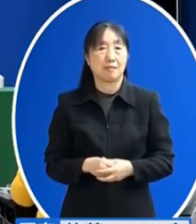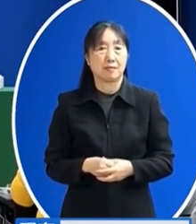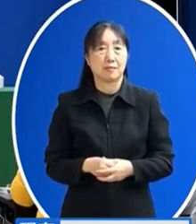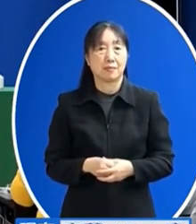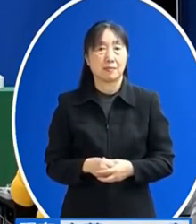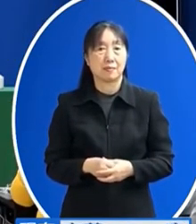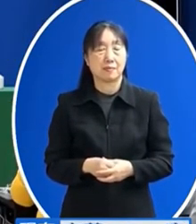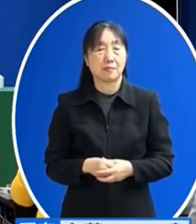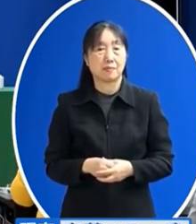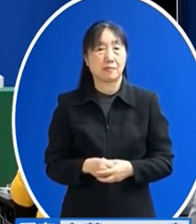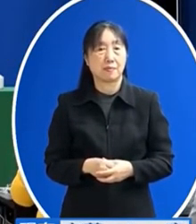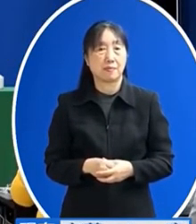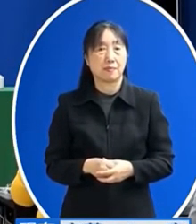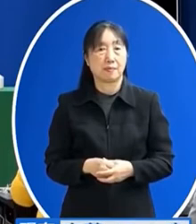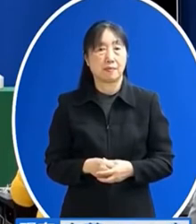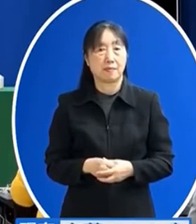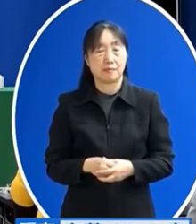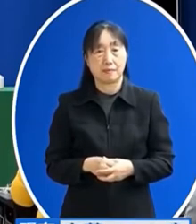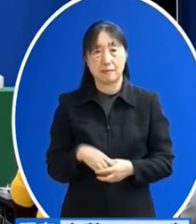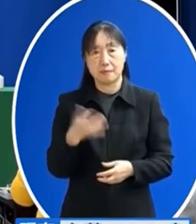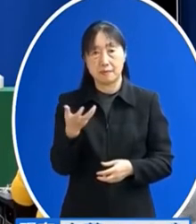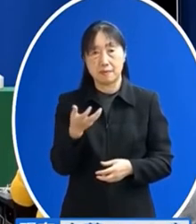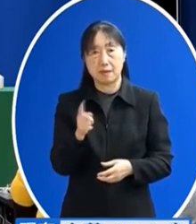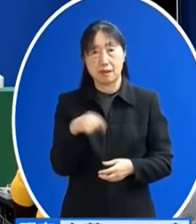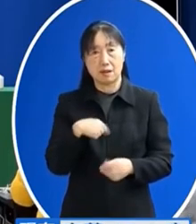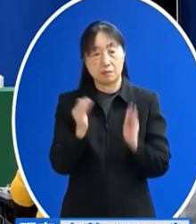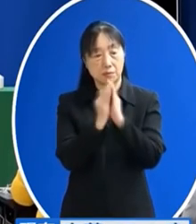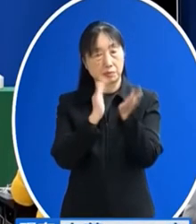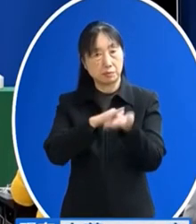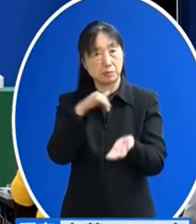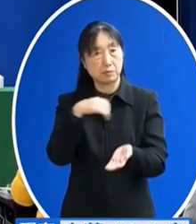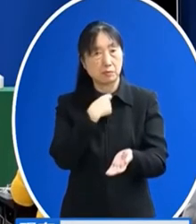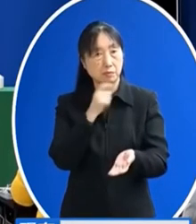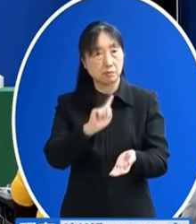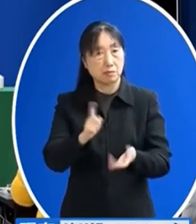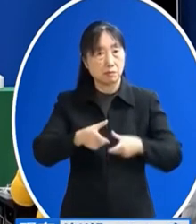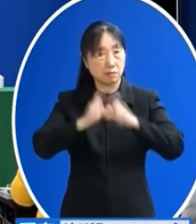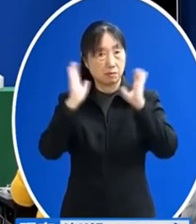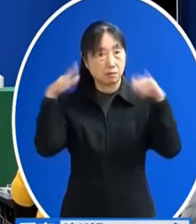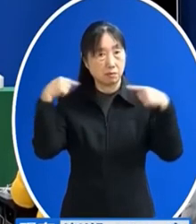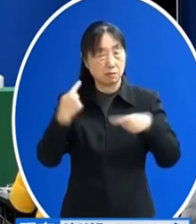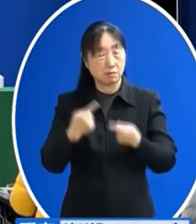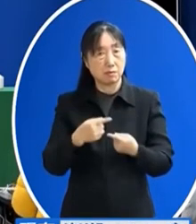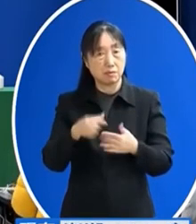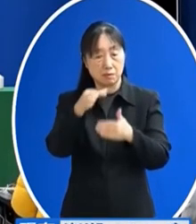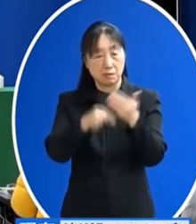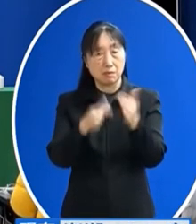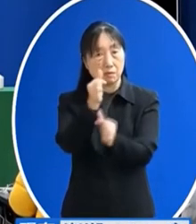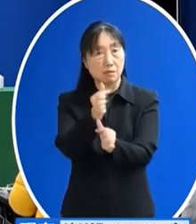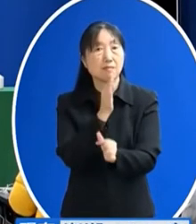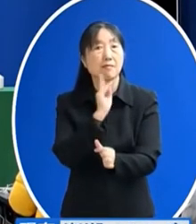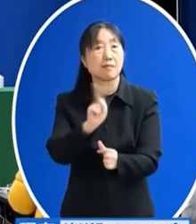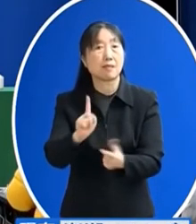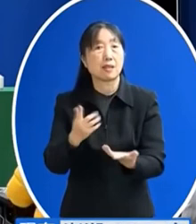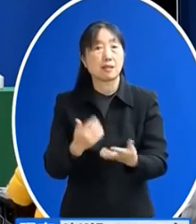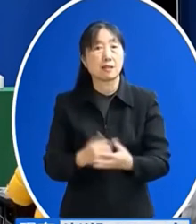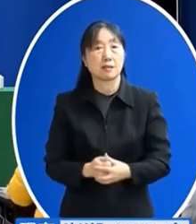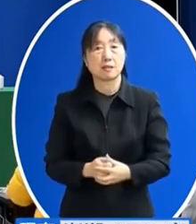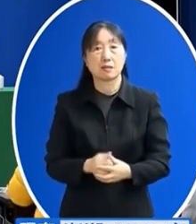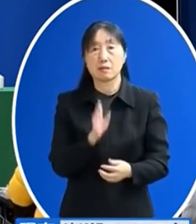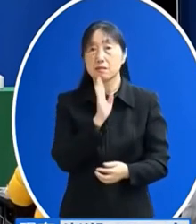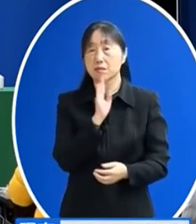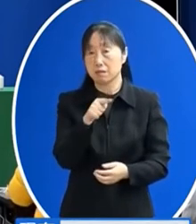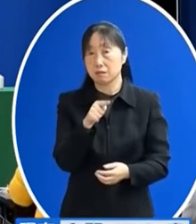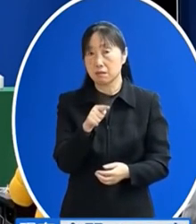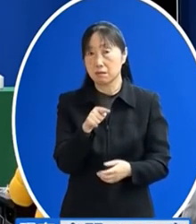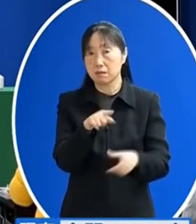部长，不好意思，还是刚刚那一条。那我们让布桃恢复正常运作的这个标准是什么？就是根据这个清零